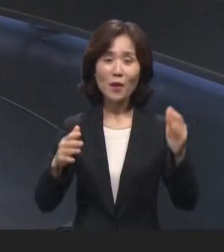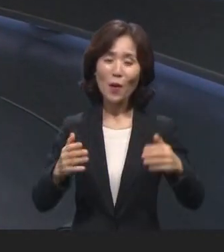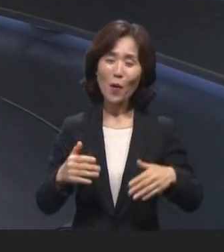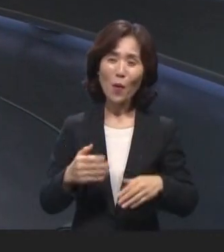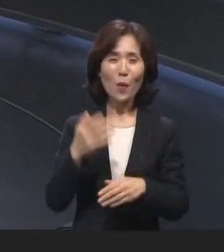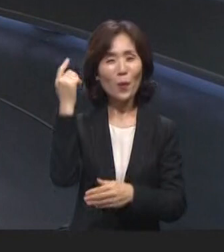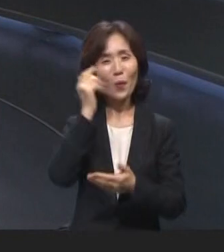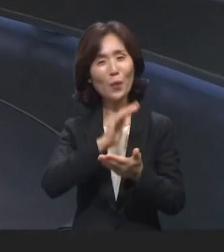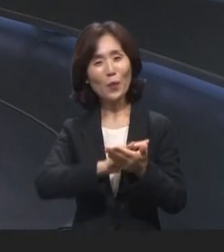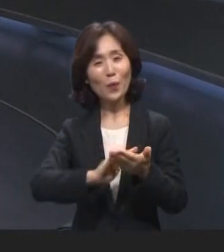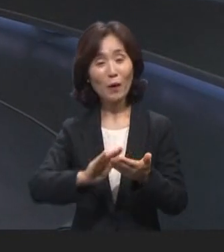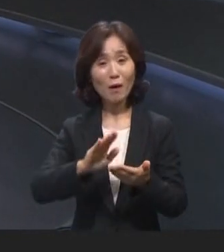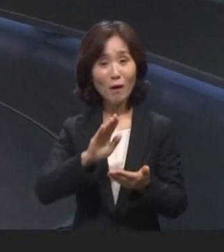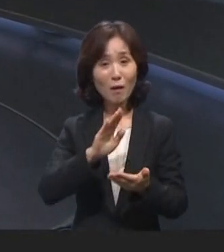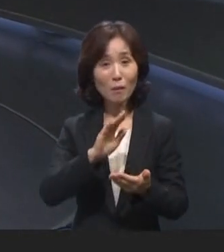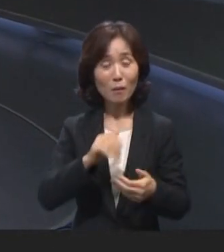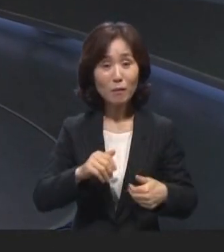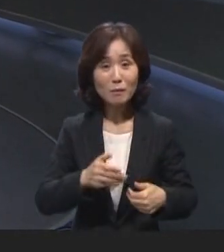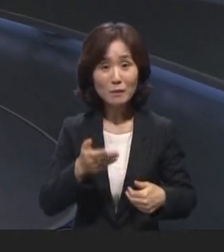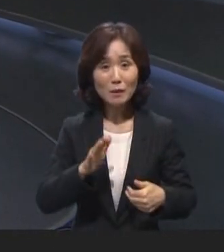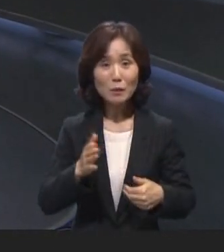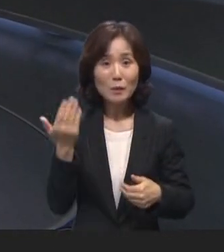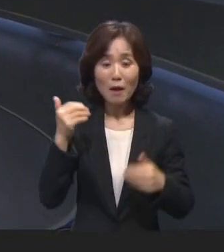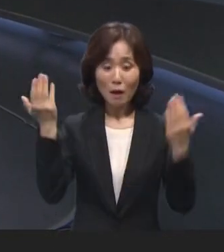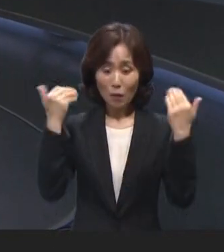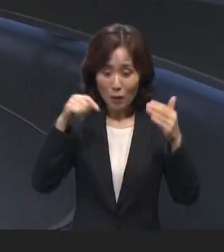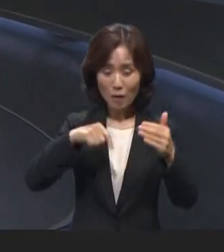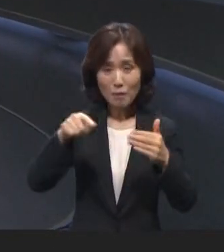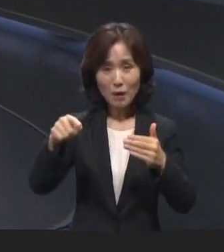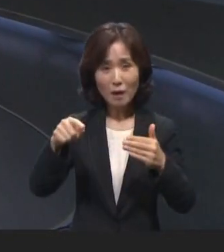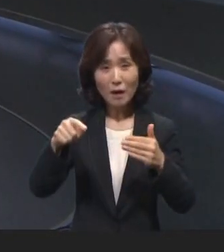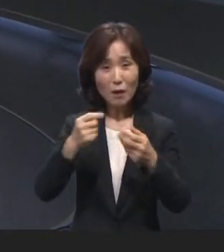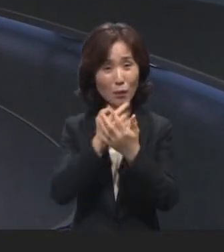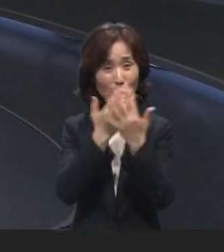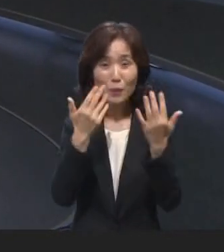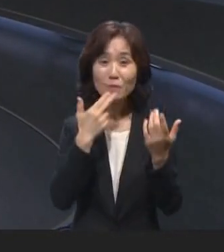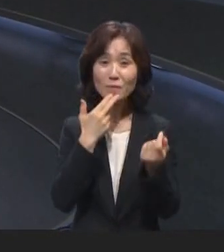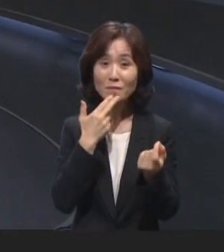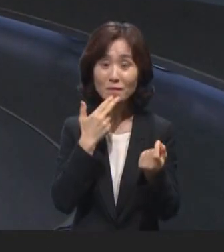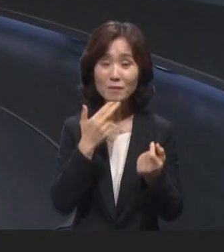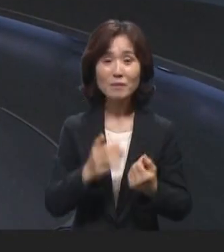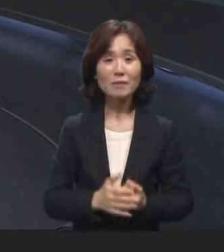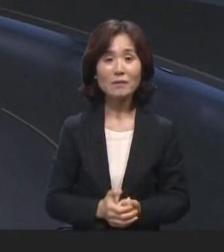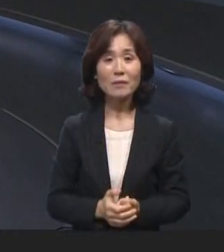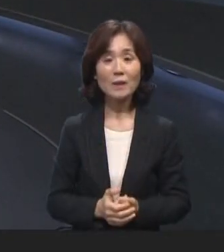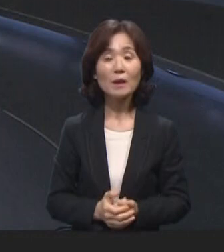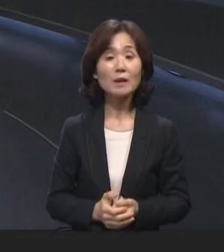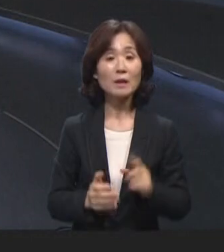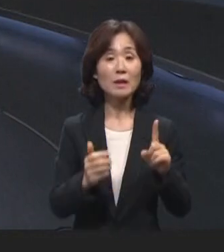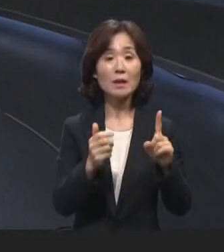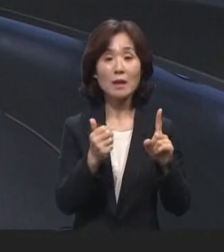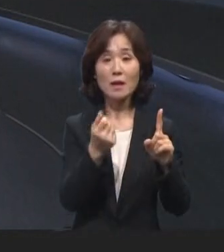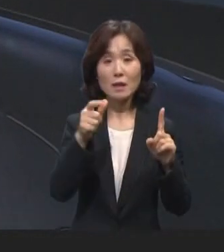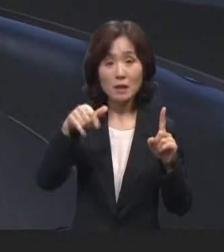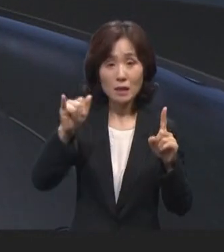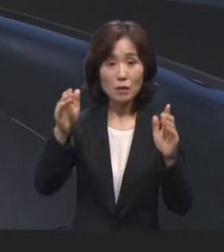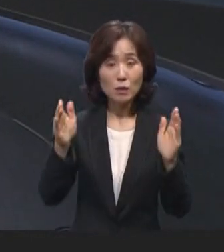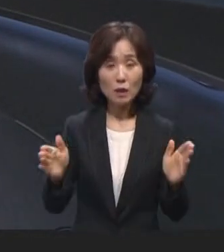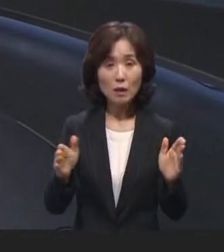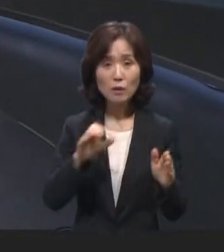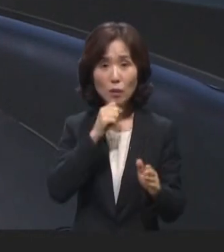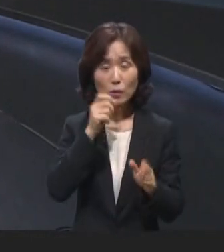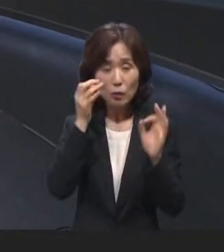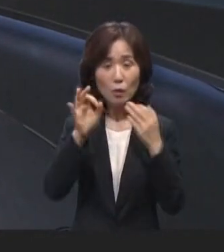답은 해야 했는데 요즘은 학교 안팎에 표정이 그리 밝은 것 같지만 는 않아요 이렇게 성적을 좀 집게 보니까 전반적으로